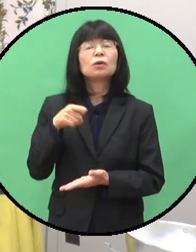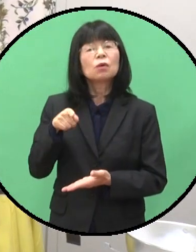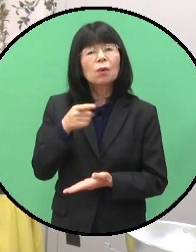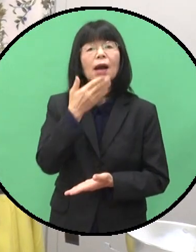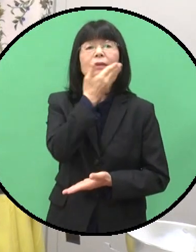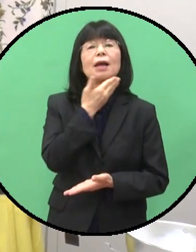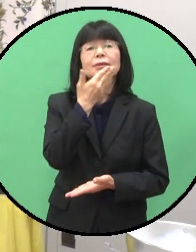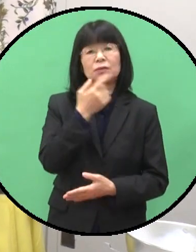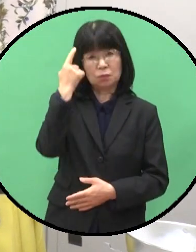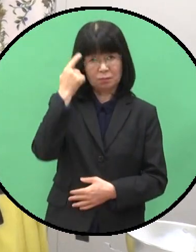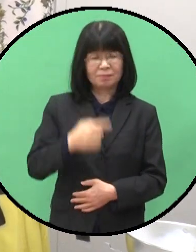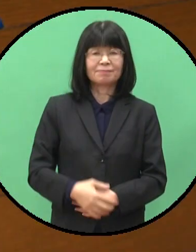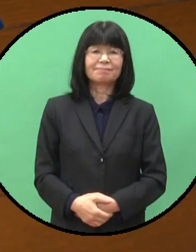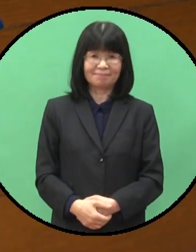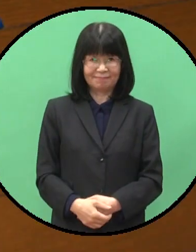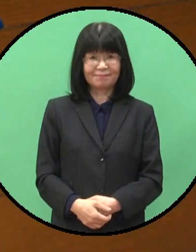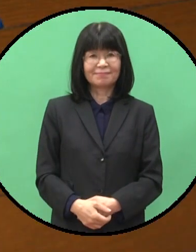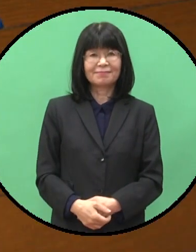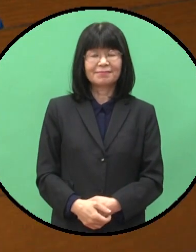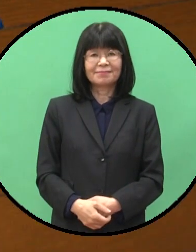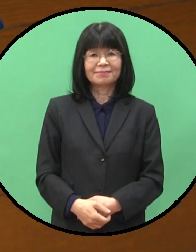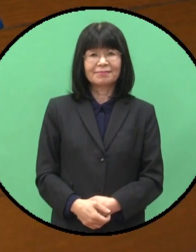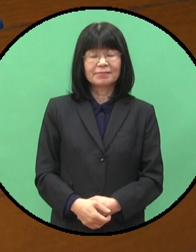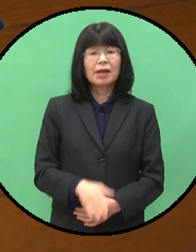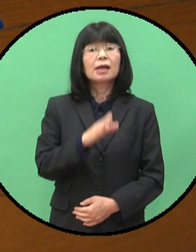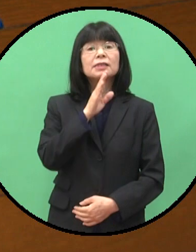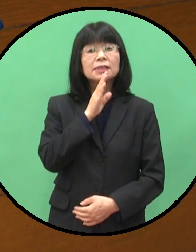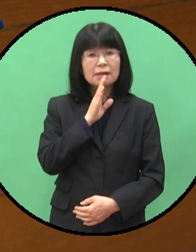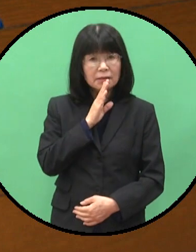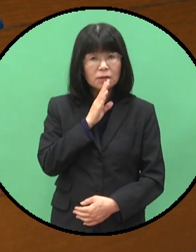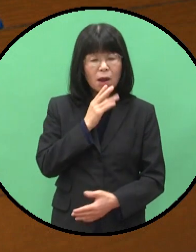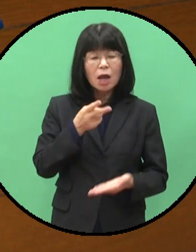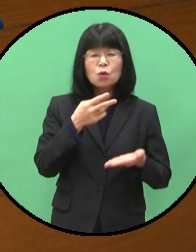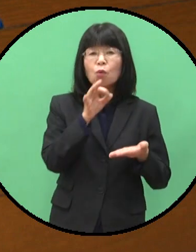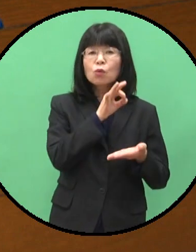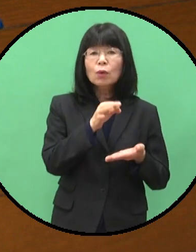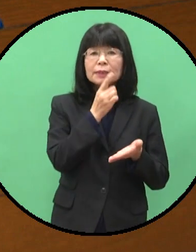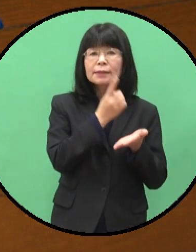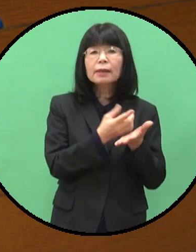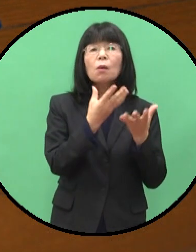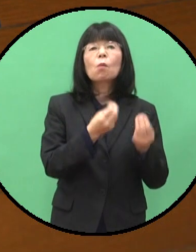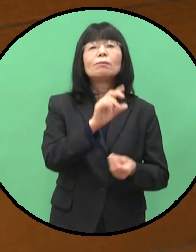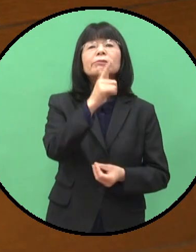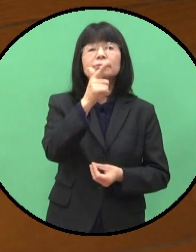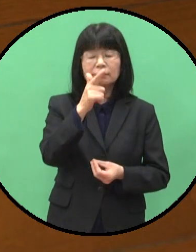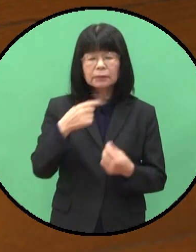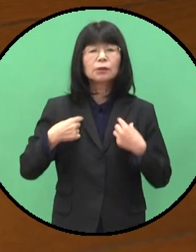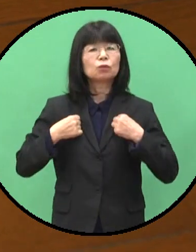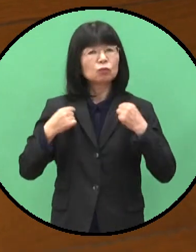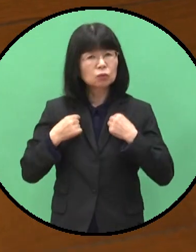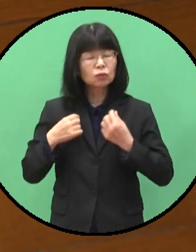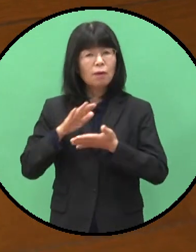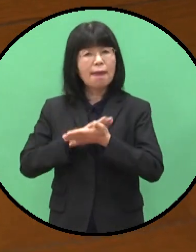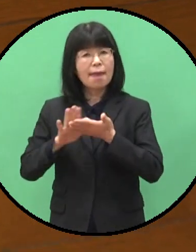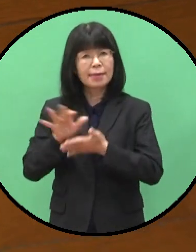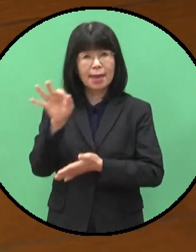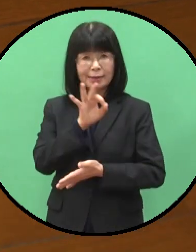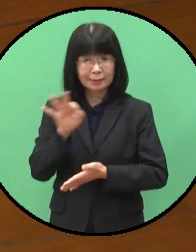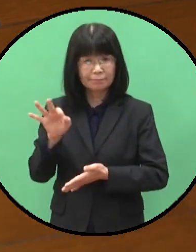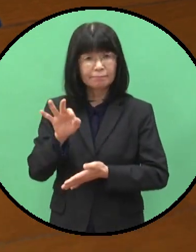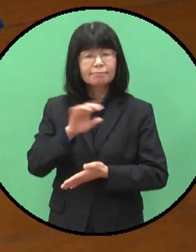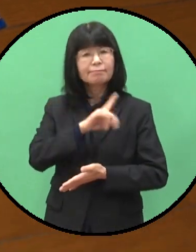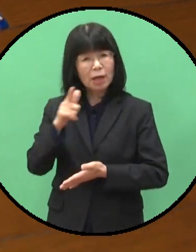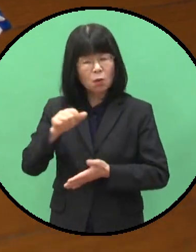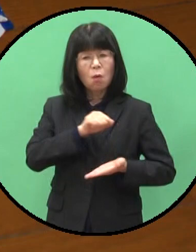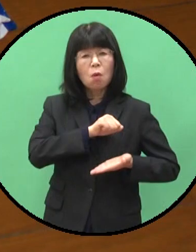に重要だと思います。 実際には食料品の他にも衣類や衛生用品なども